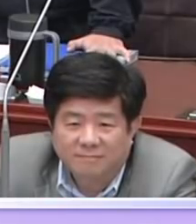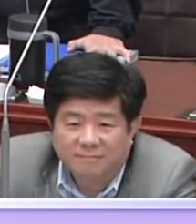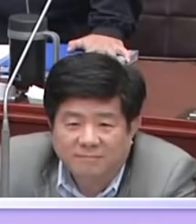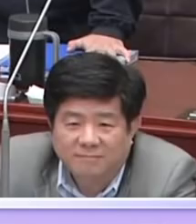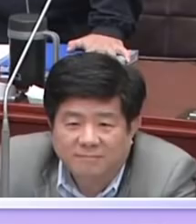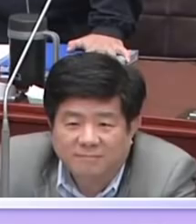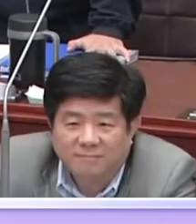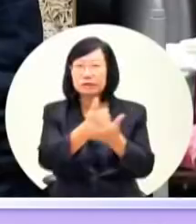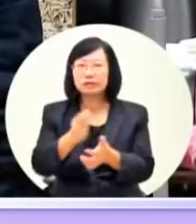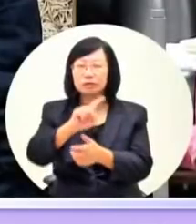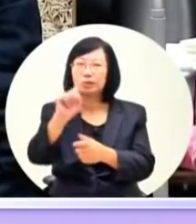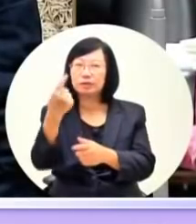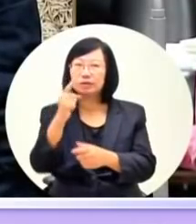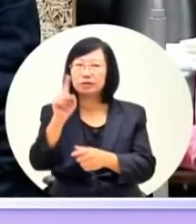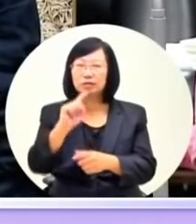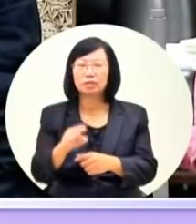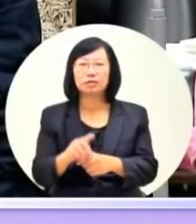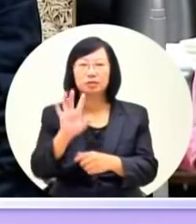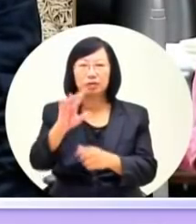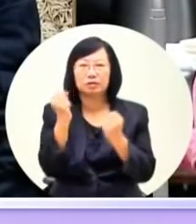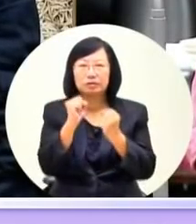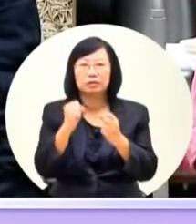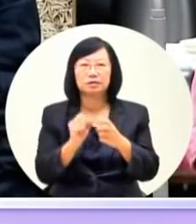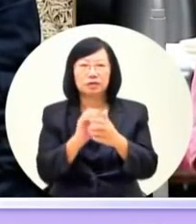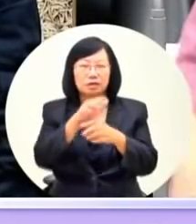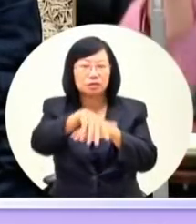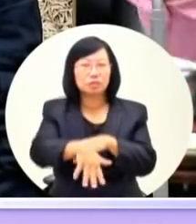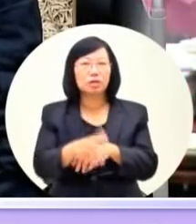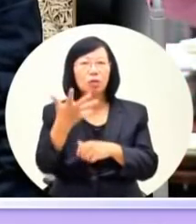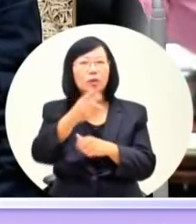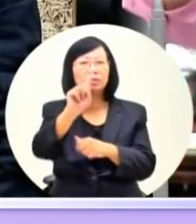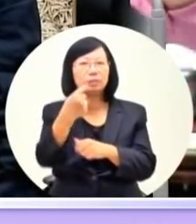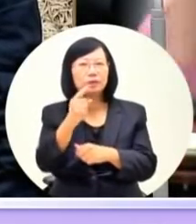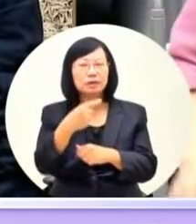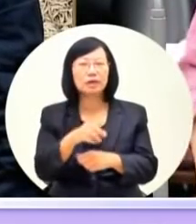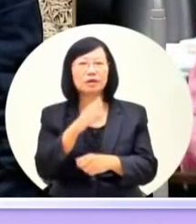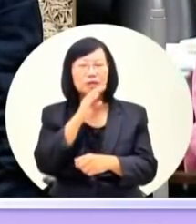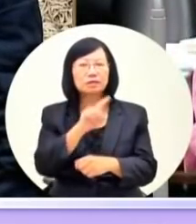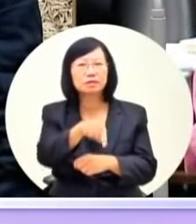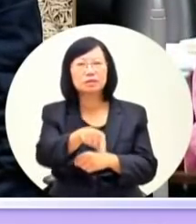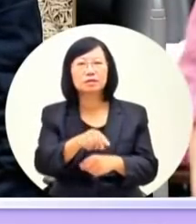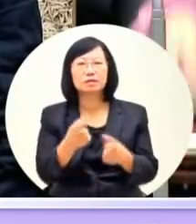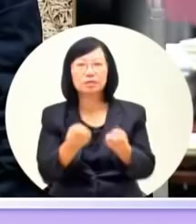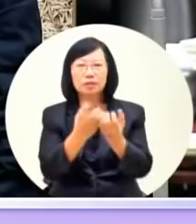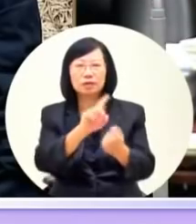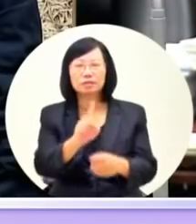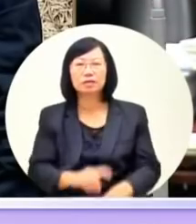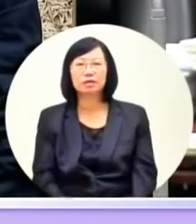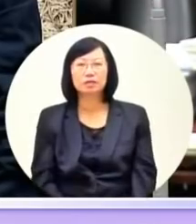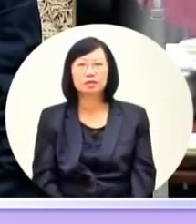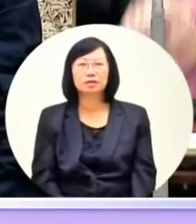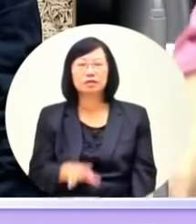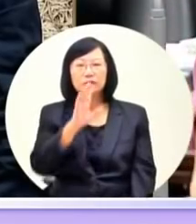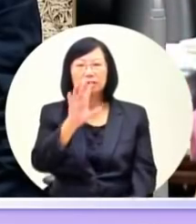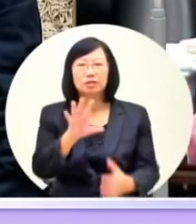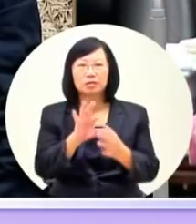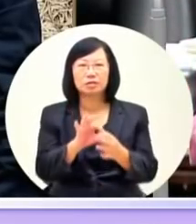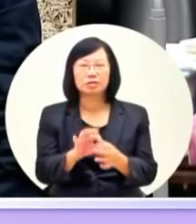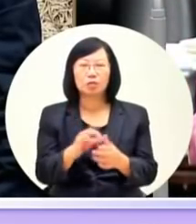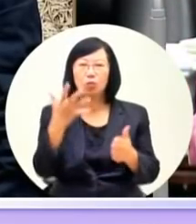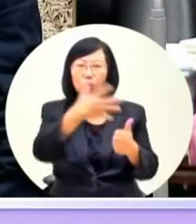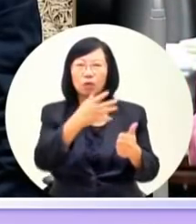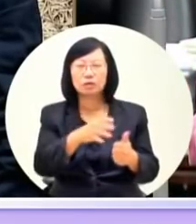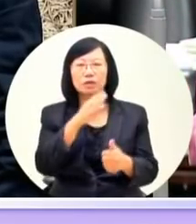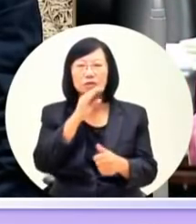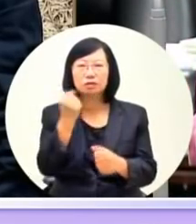道，你要提出理由原因来啊。你如果认为不是这样来的，那你要提出证据，那从哪来的？你凭什么说人家